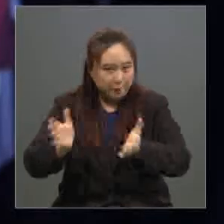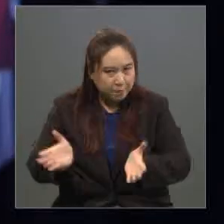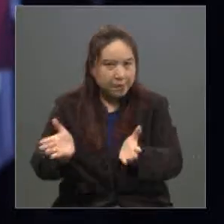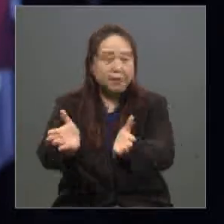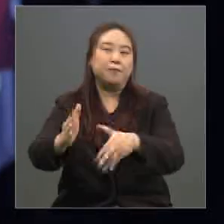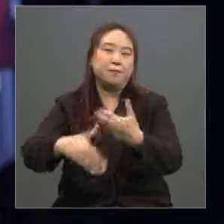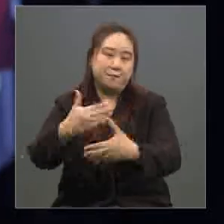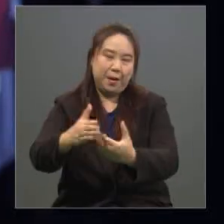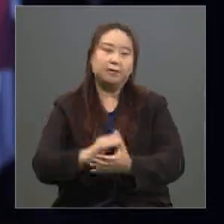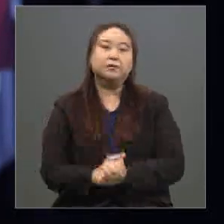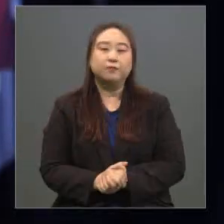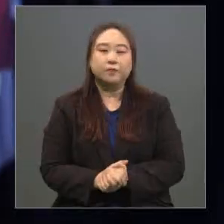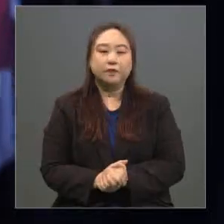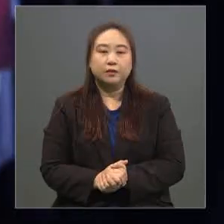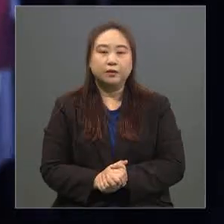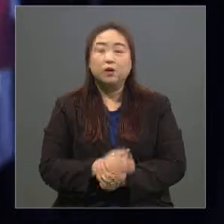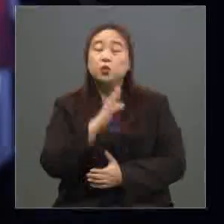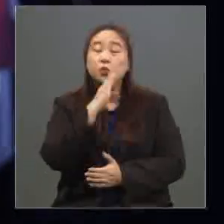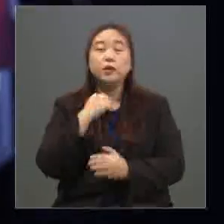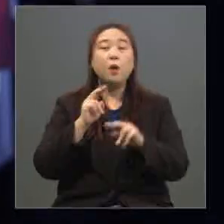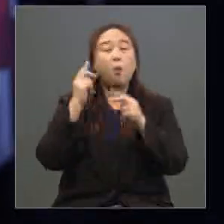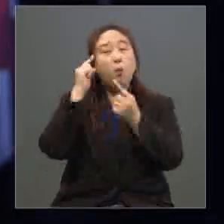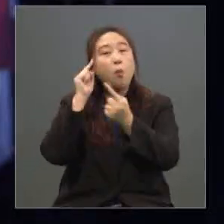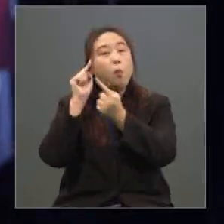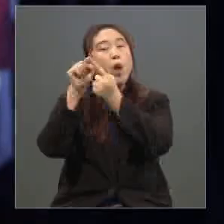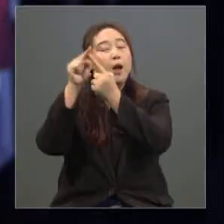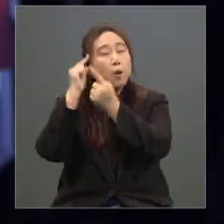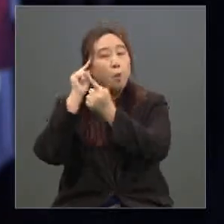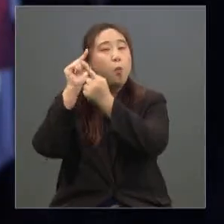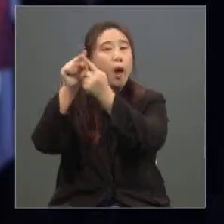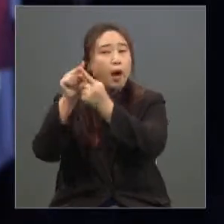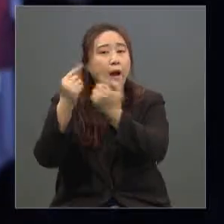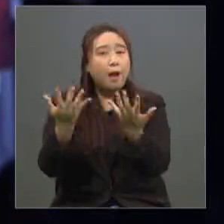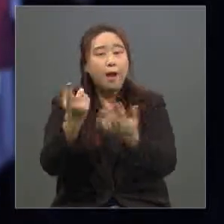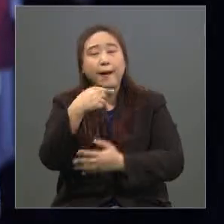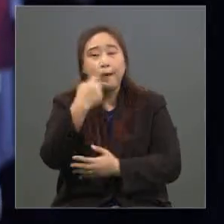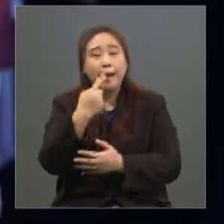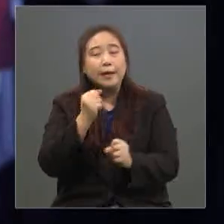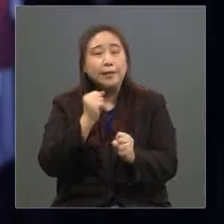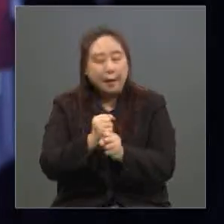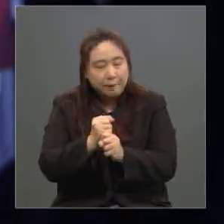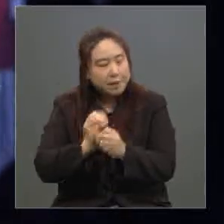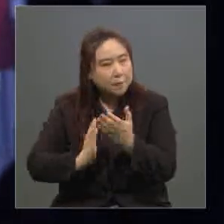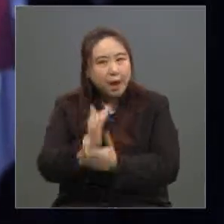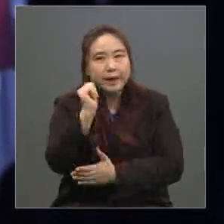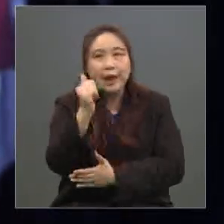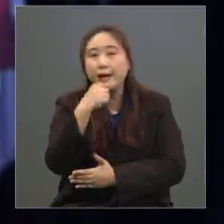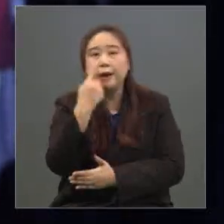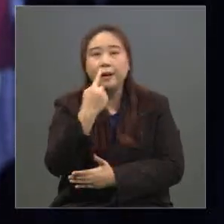go on เพราะถ้าเกิดมันมีแต่ความหวังใครล่ะที่จะทำให้ความหวังเป็นจริงเพ